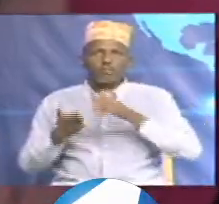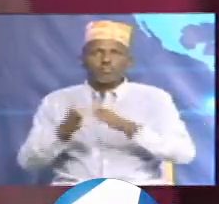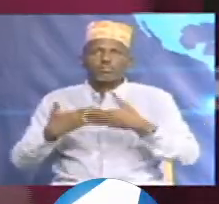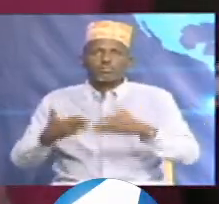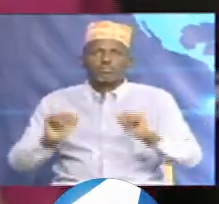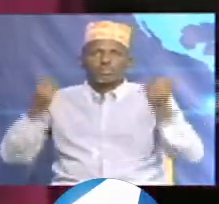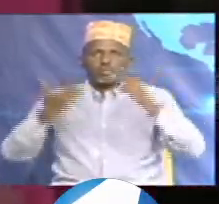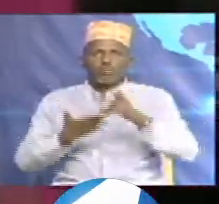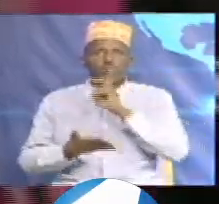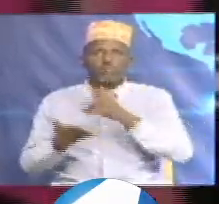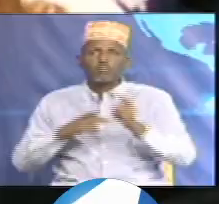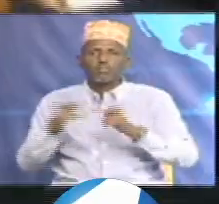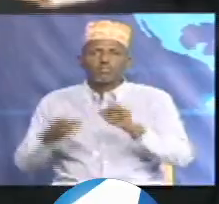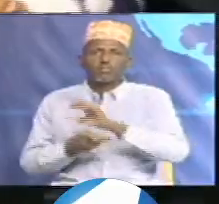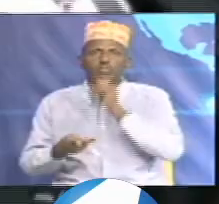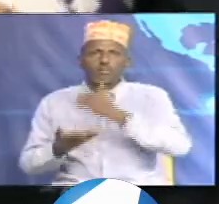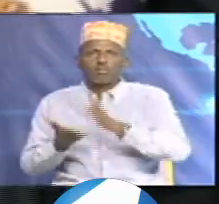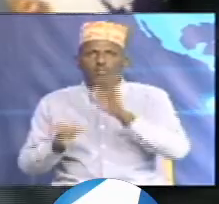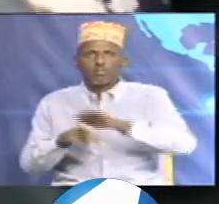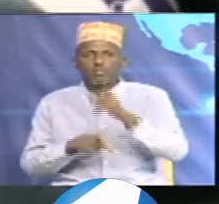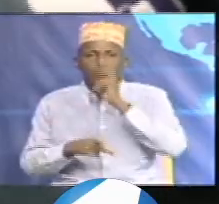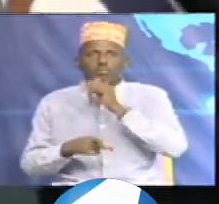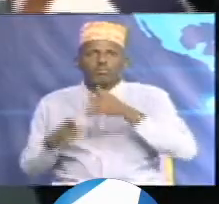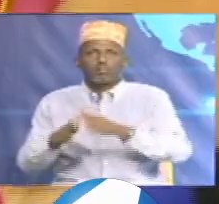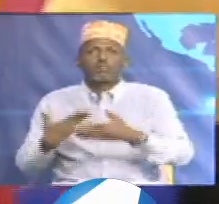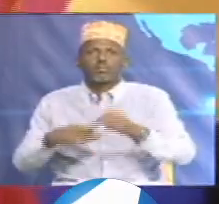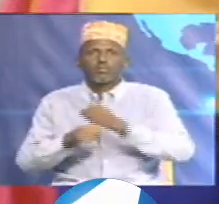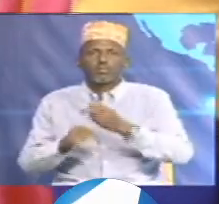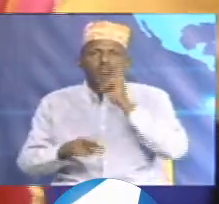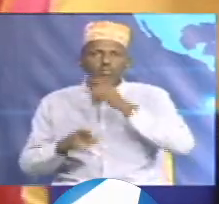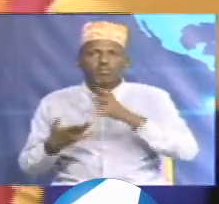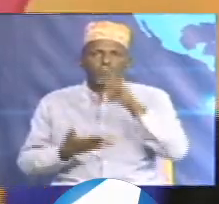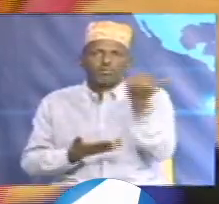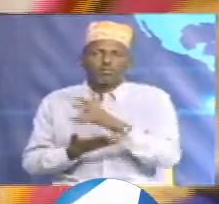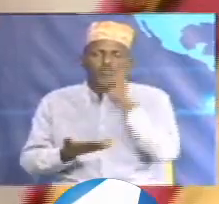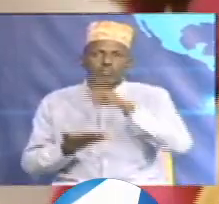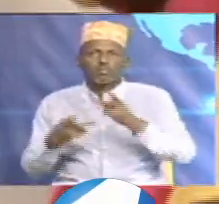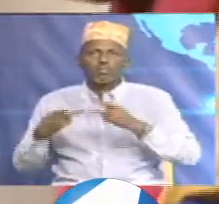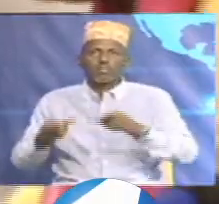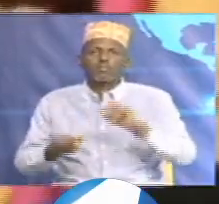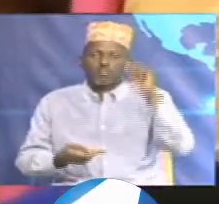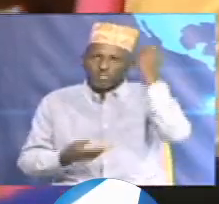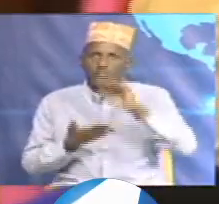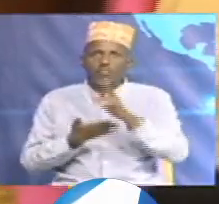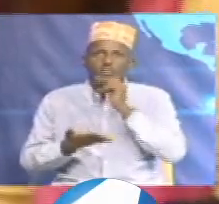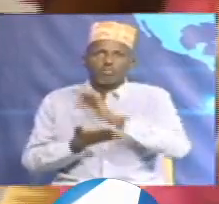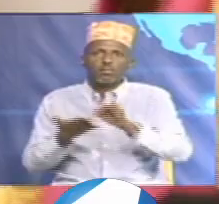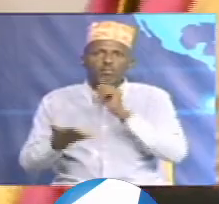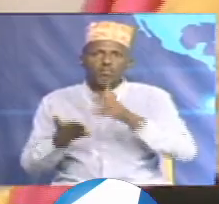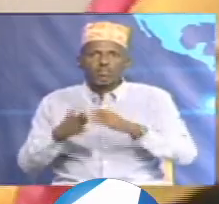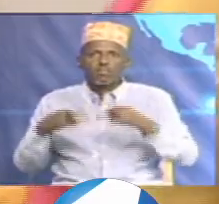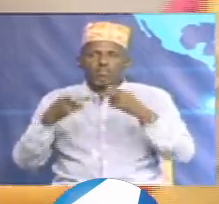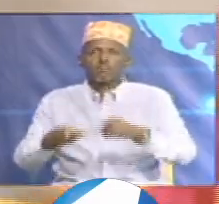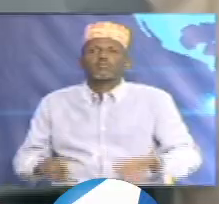leurs efforts afin de décrocher un emploi décent ou encore une formation